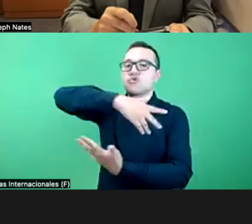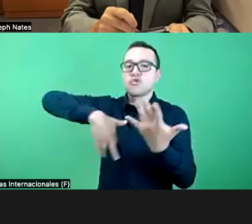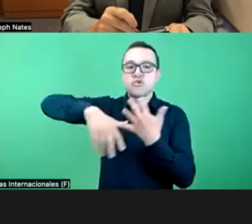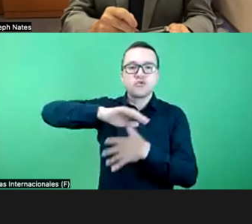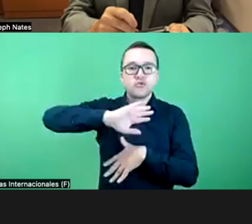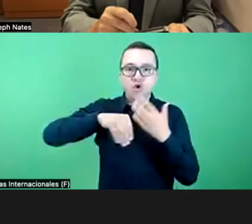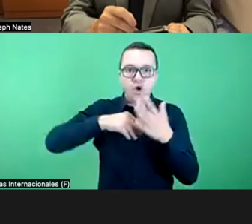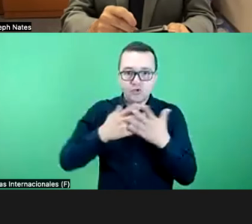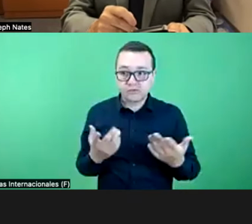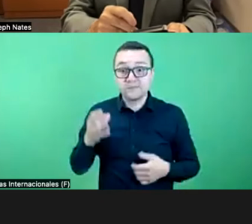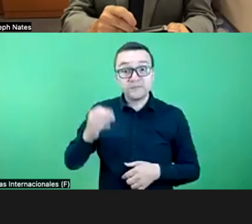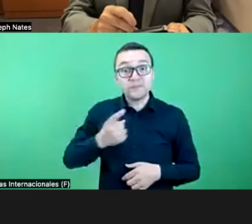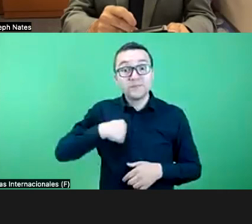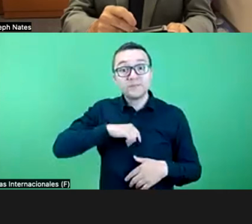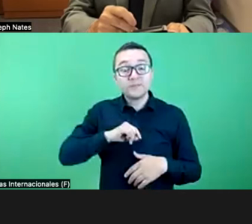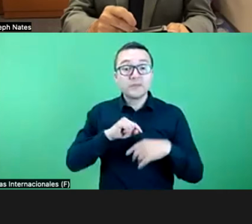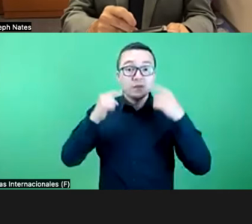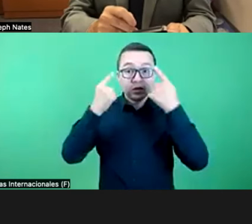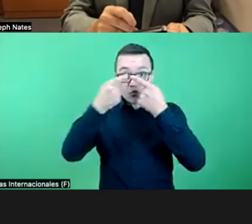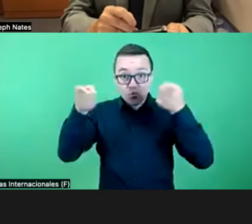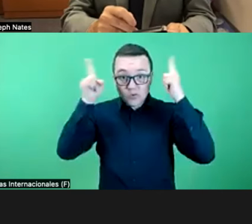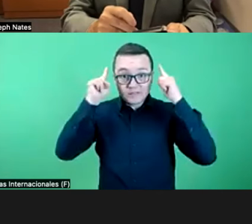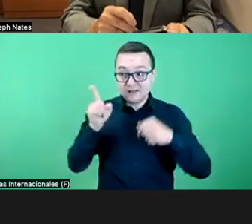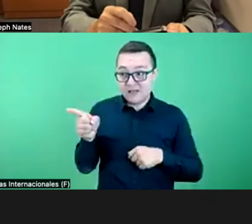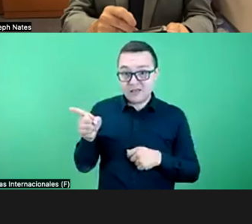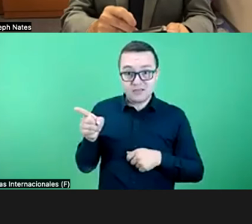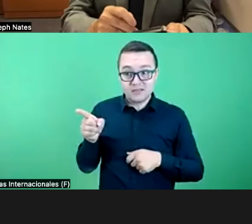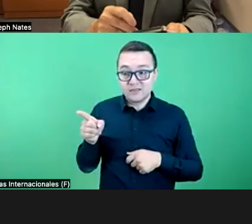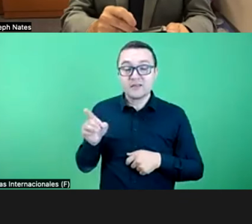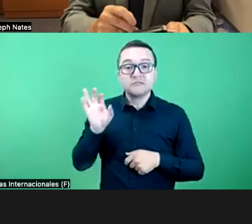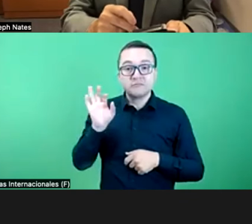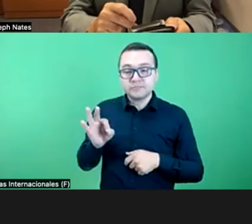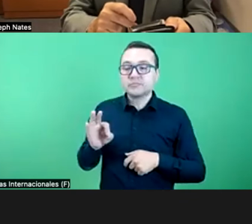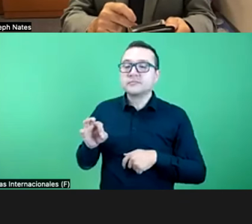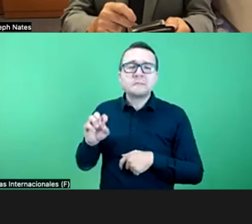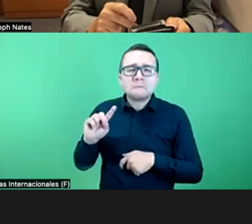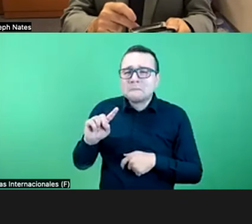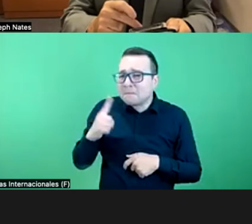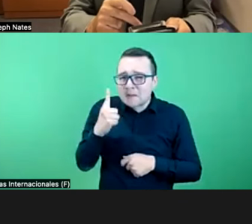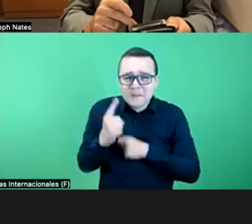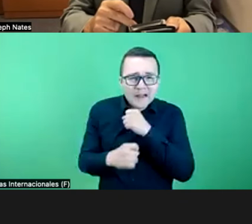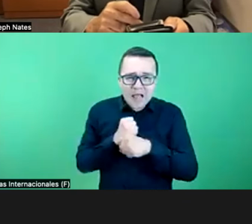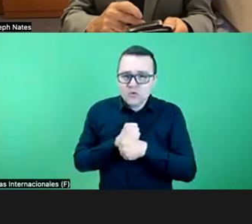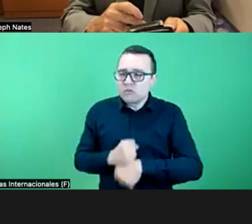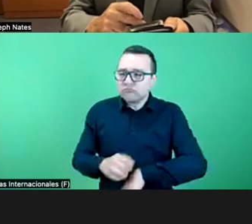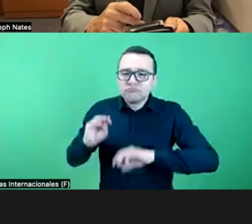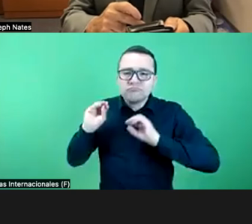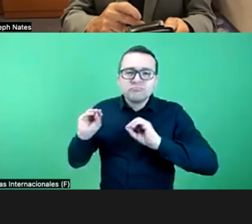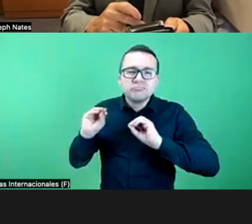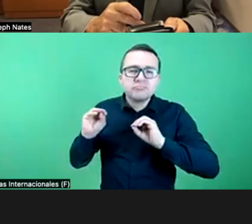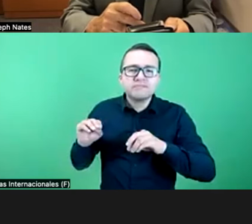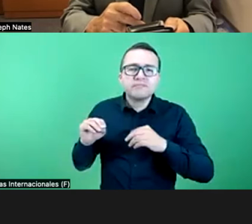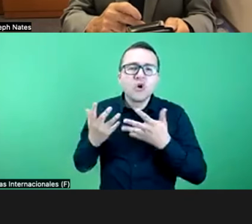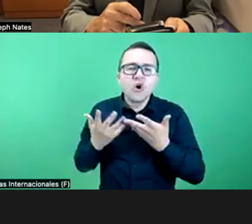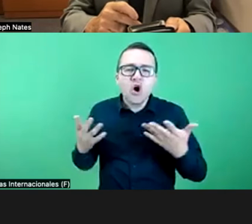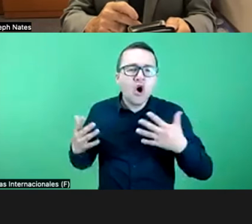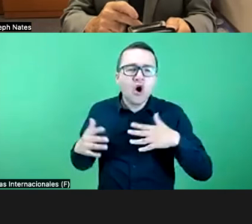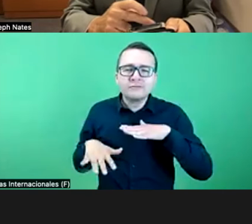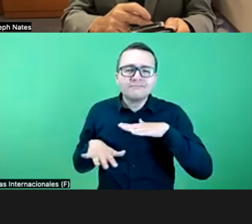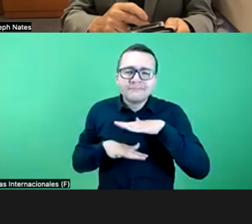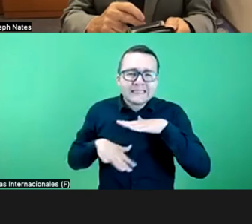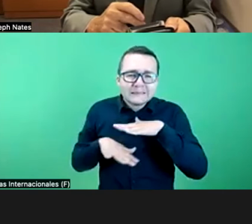de ceci formation, commence dès la lorsqu'on première enseigne année, les lorsque nous techniques de apprenons les base. techniques de base